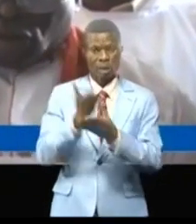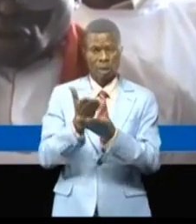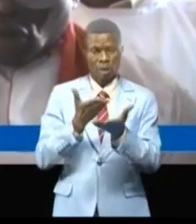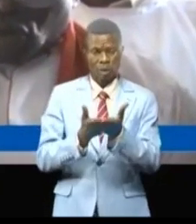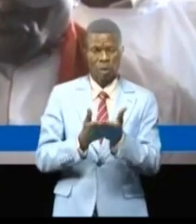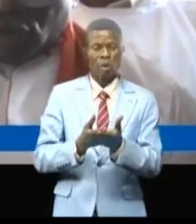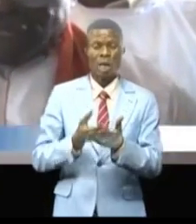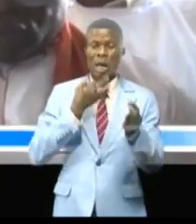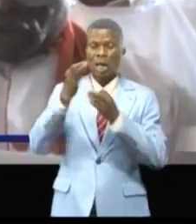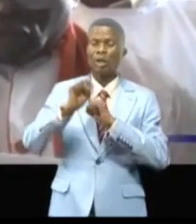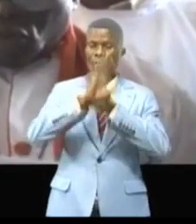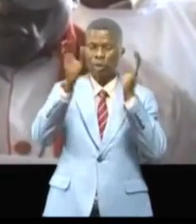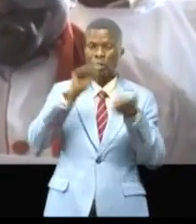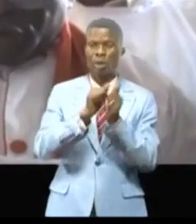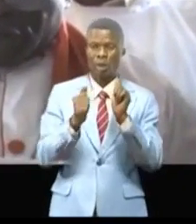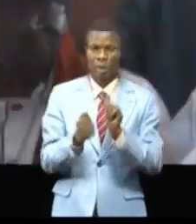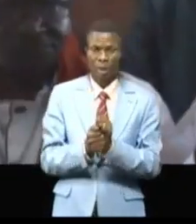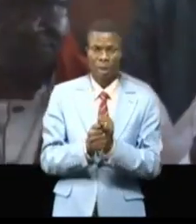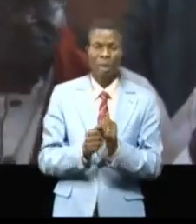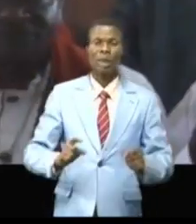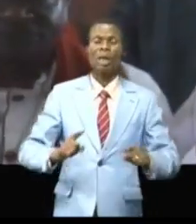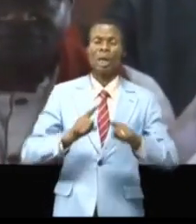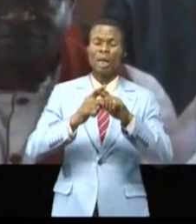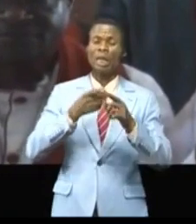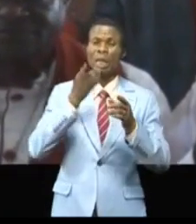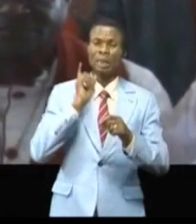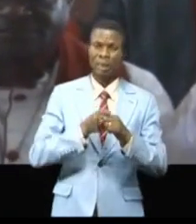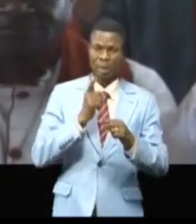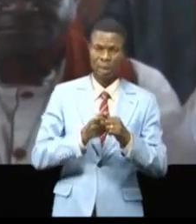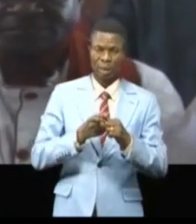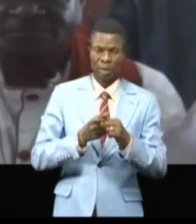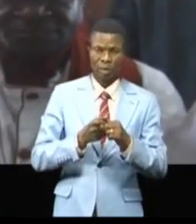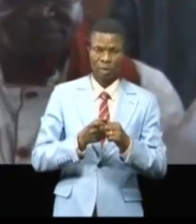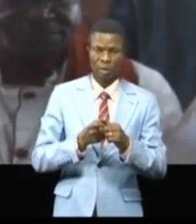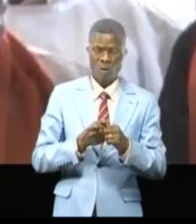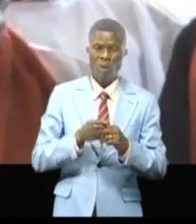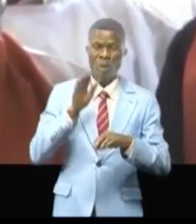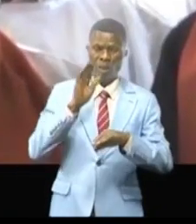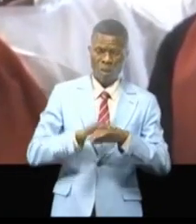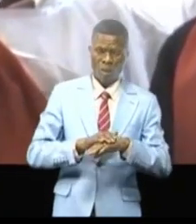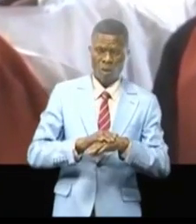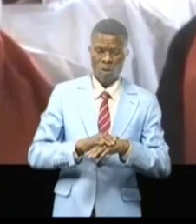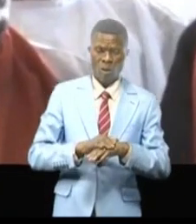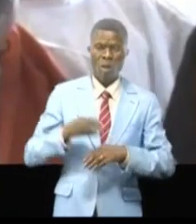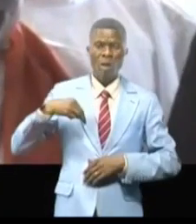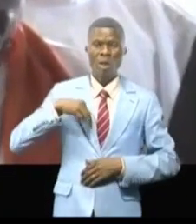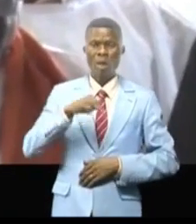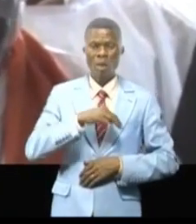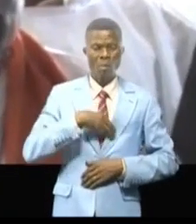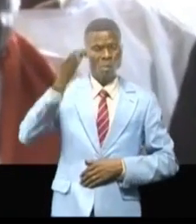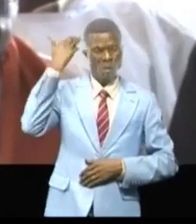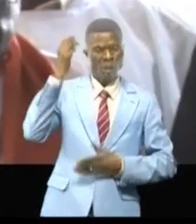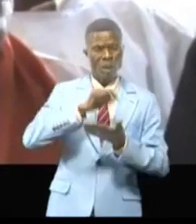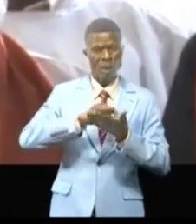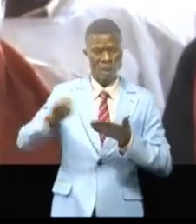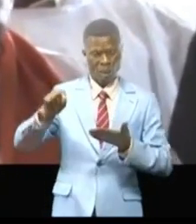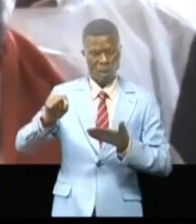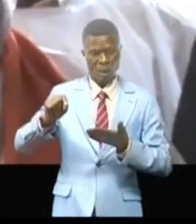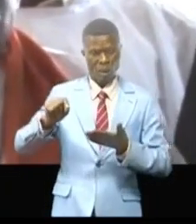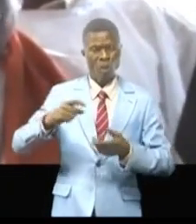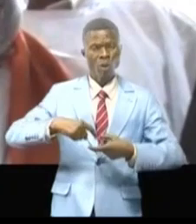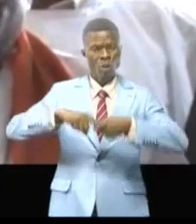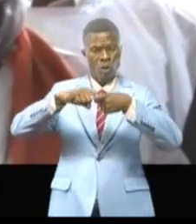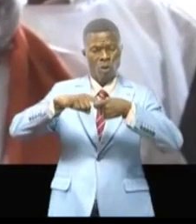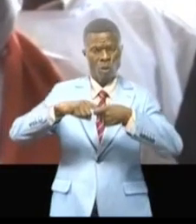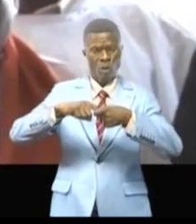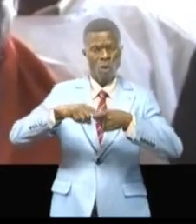équivoque sur la situation confuse qu'entretiennent certains membres excommuniés et exclus de